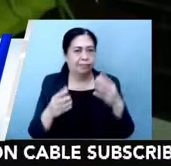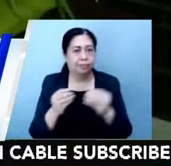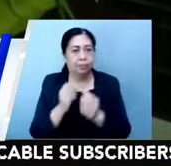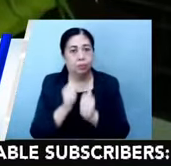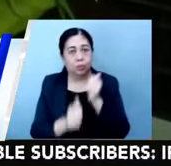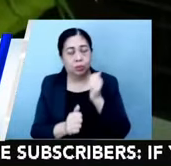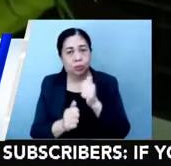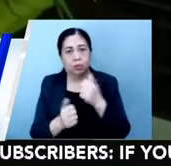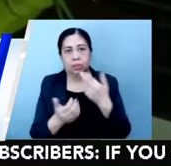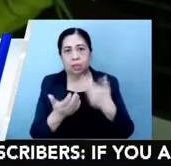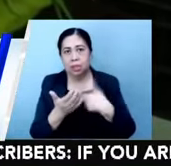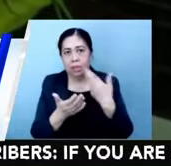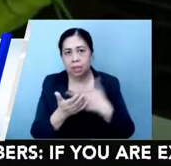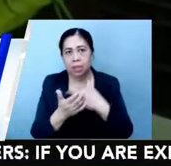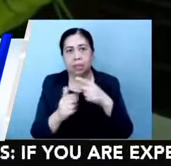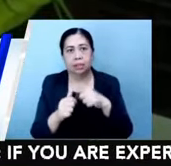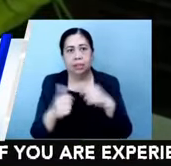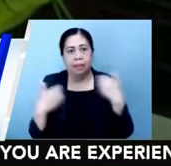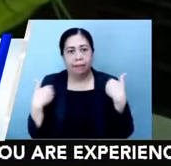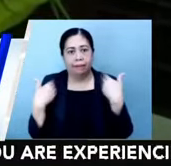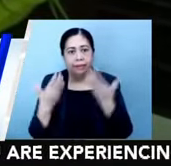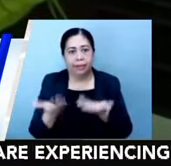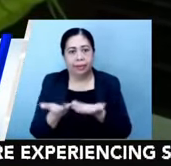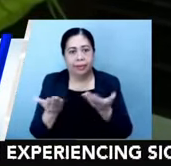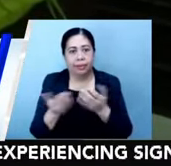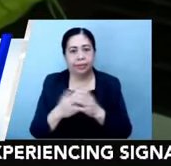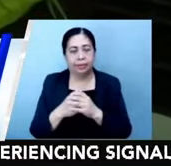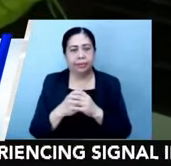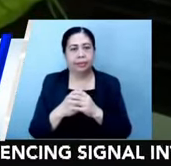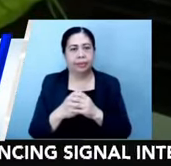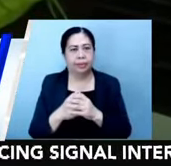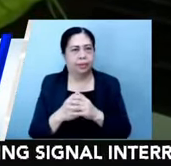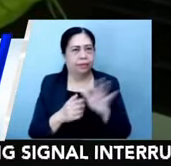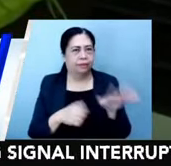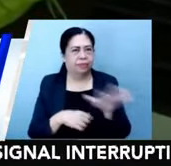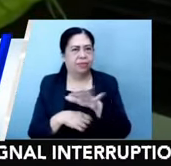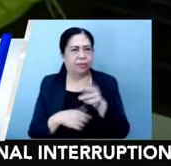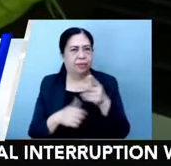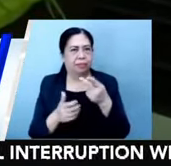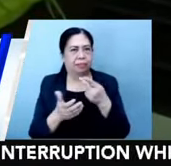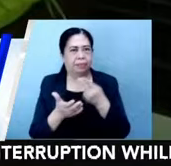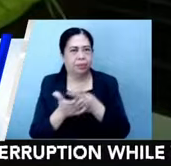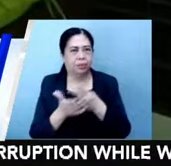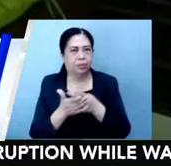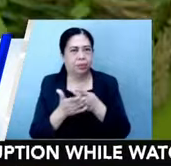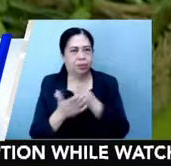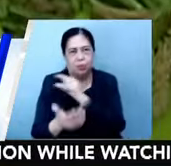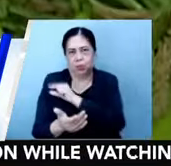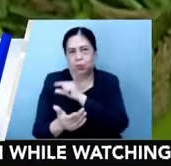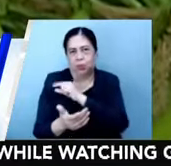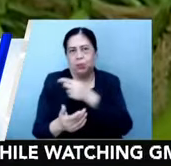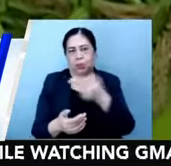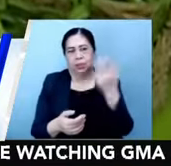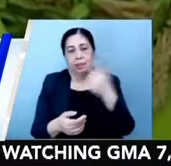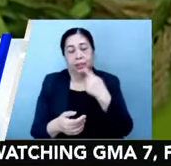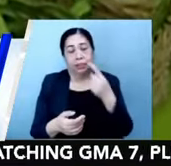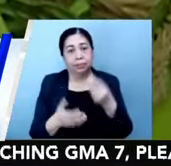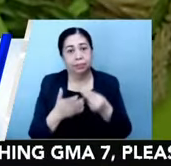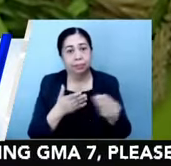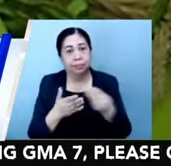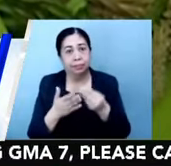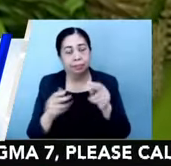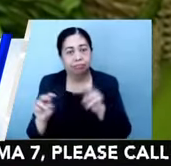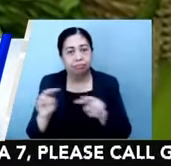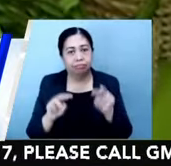na siyang meron dito ay 55 pesos naman kada kilo ang halaga. Ayon sa ilang mamimili na ating nakita rito, talagang